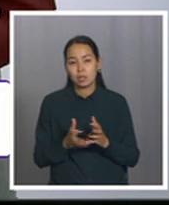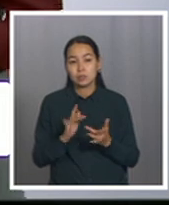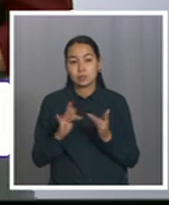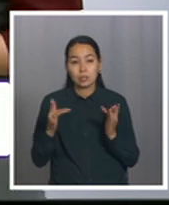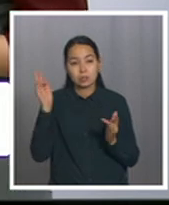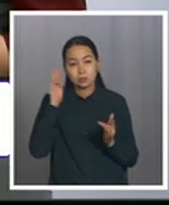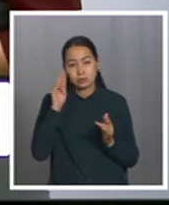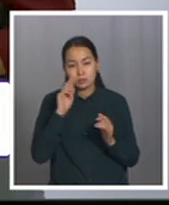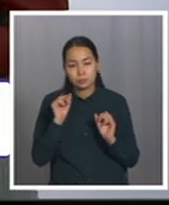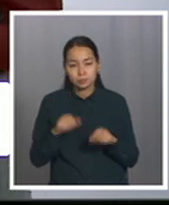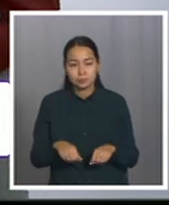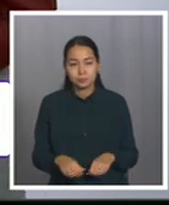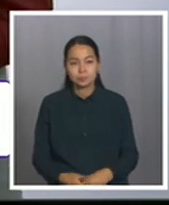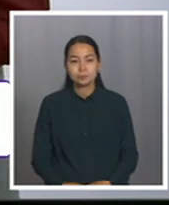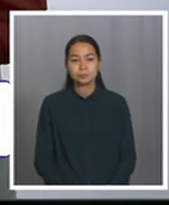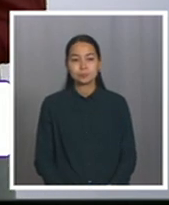болады.